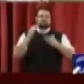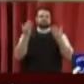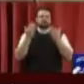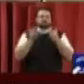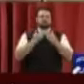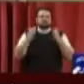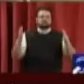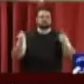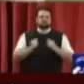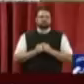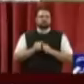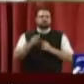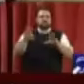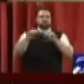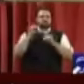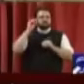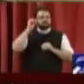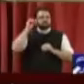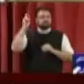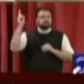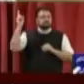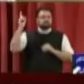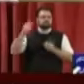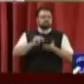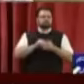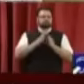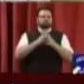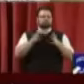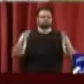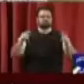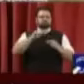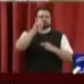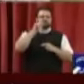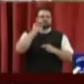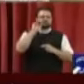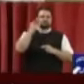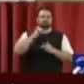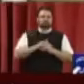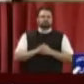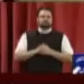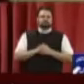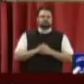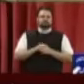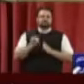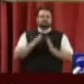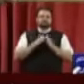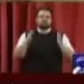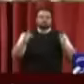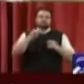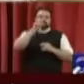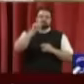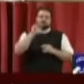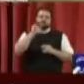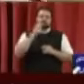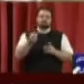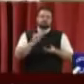mult, au căpătat înțelepciune și au pus o mulțime de întrebări, așa, și de multe întrebări ce și